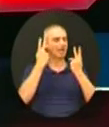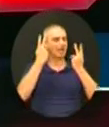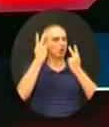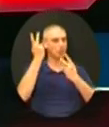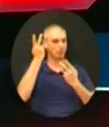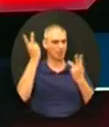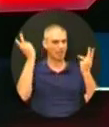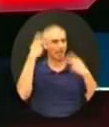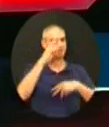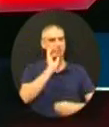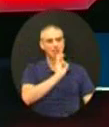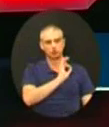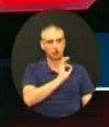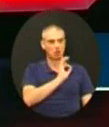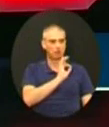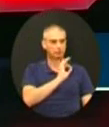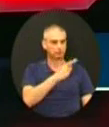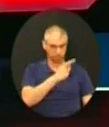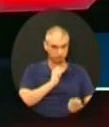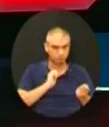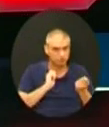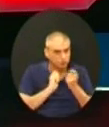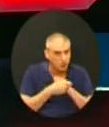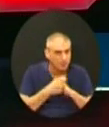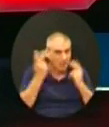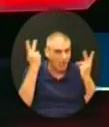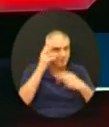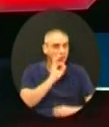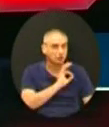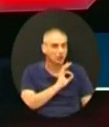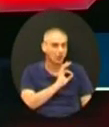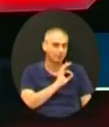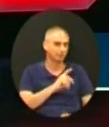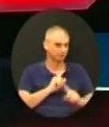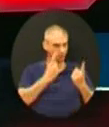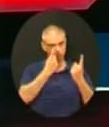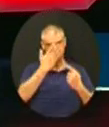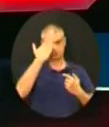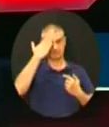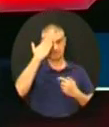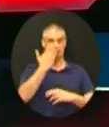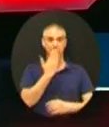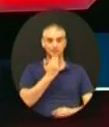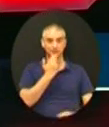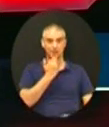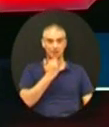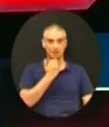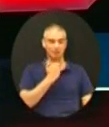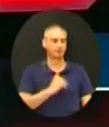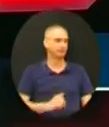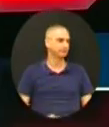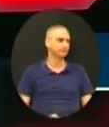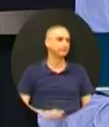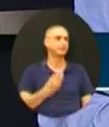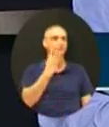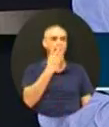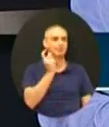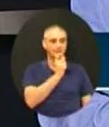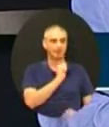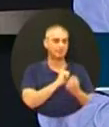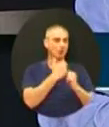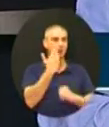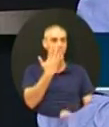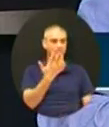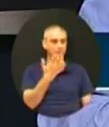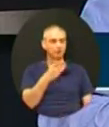עקרונות חדש. הם משנים את האמנה שלהם? זאת אומרת, פתאום הם מכירים בישראל? בארבע מילים, או